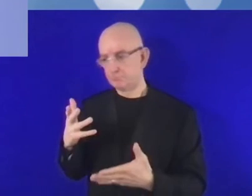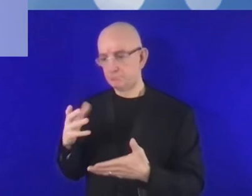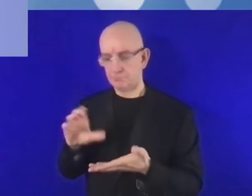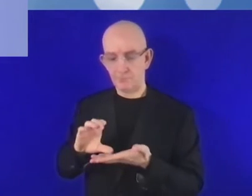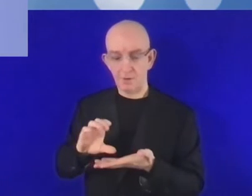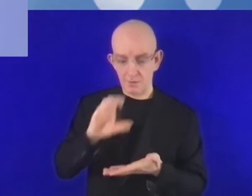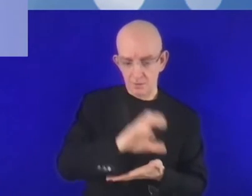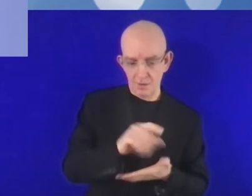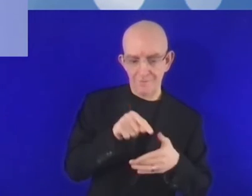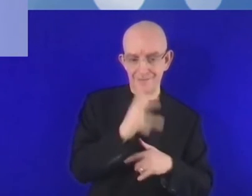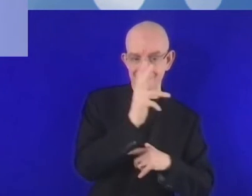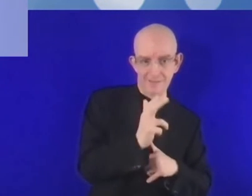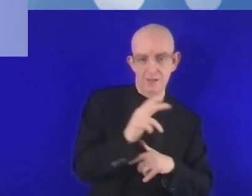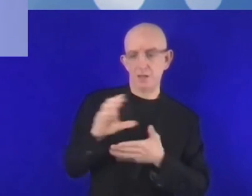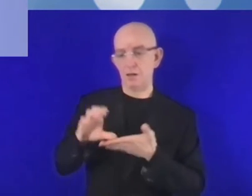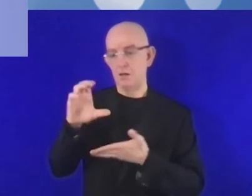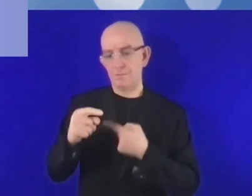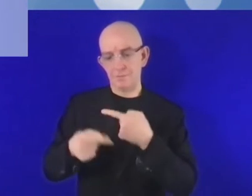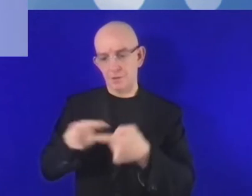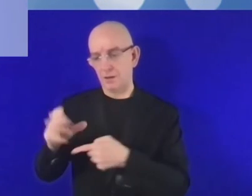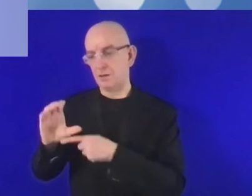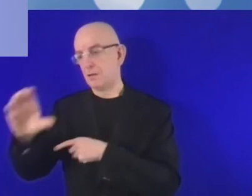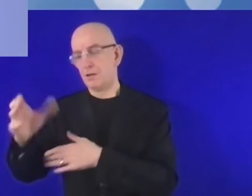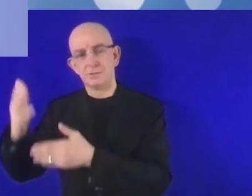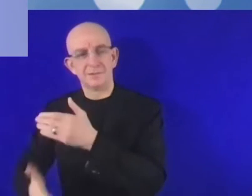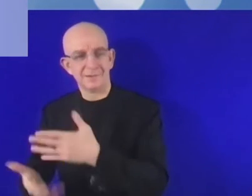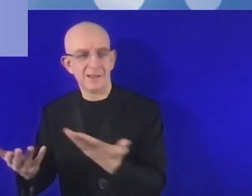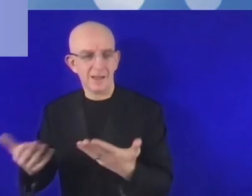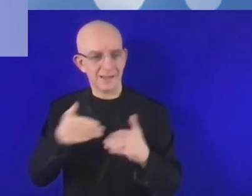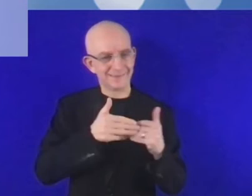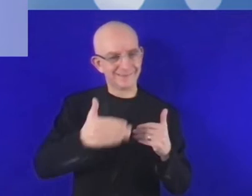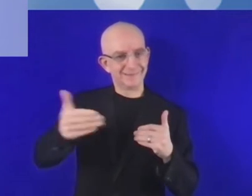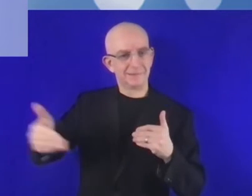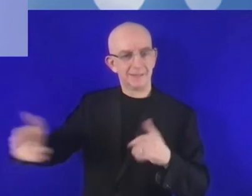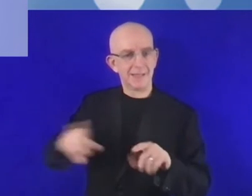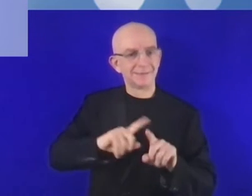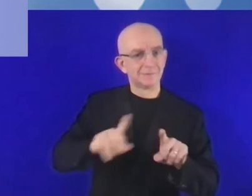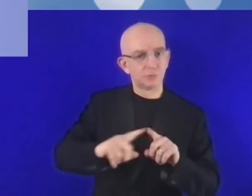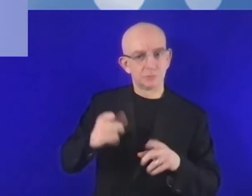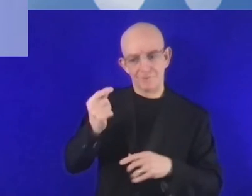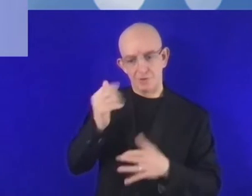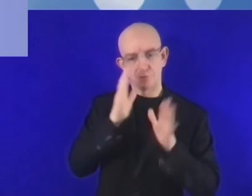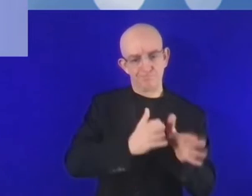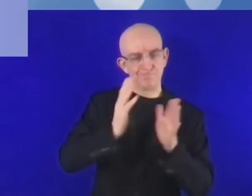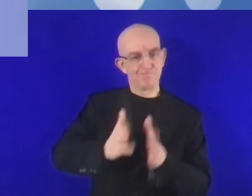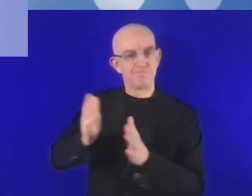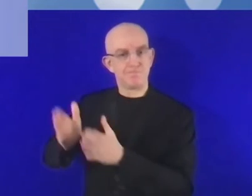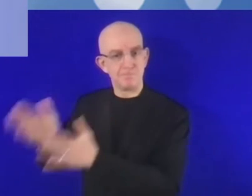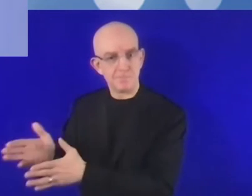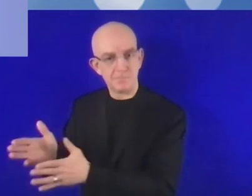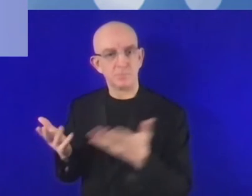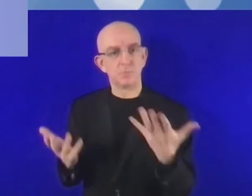на разных этапах предпринимательства или развития компании. На начальном этапе финансирование